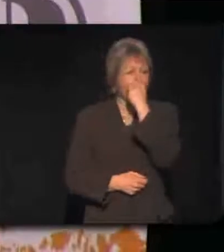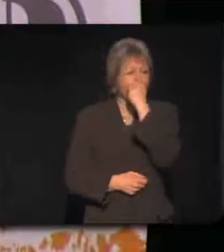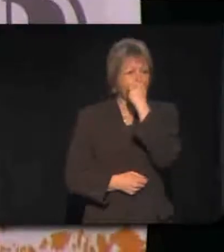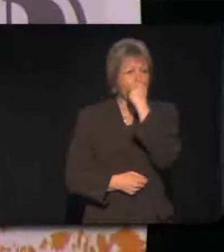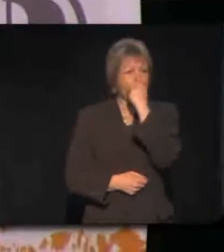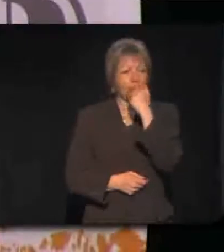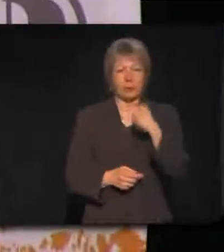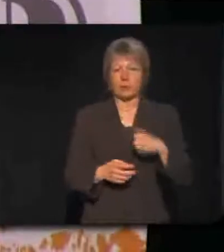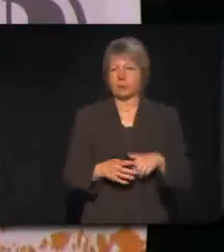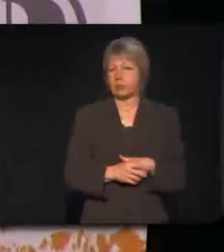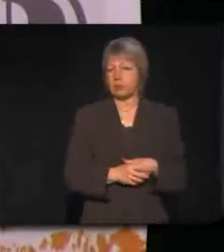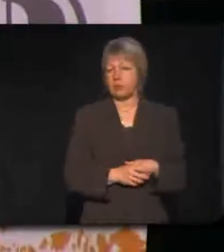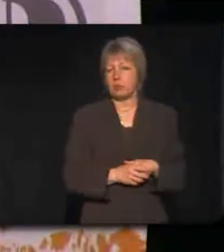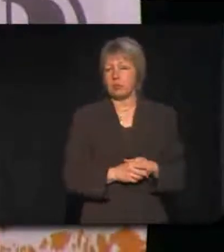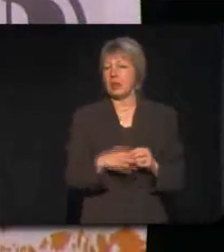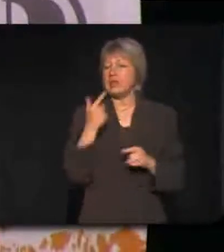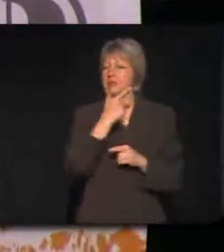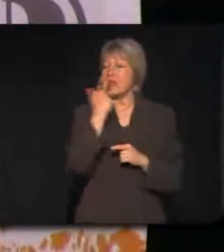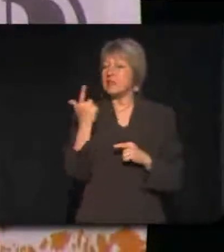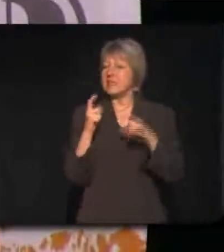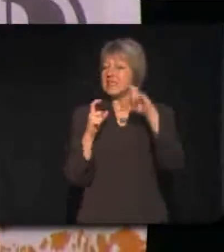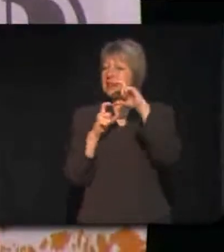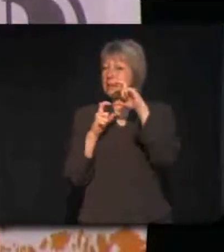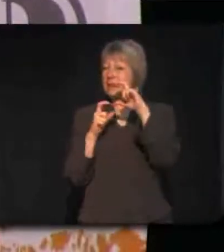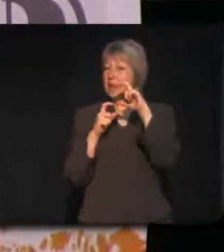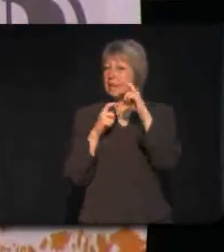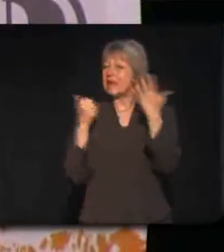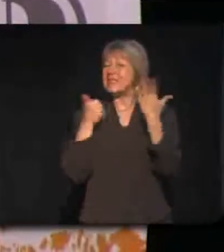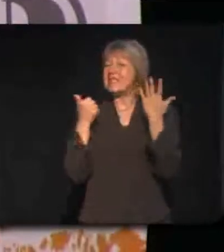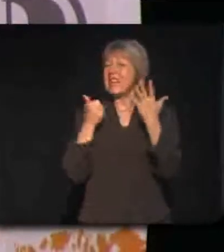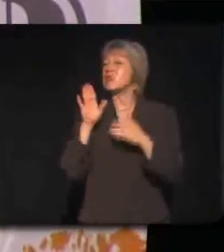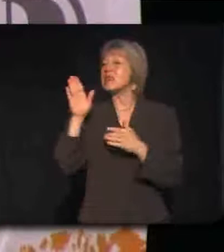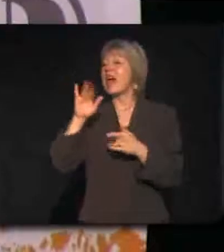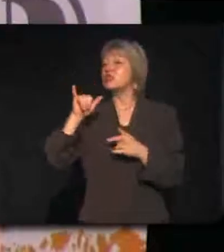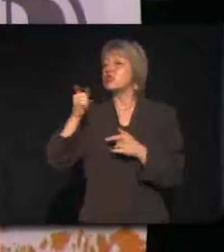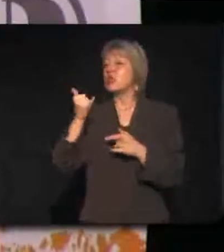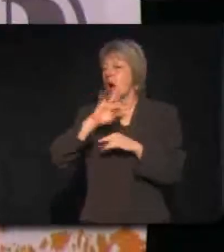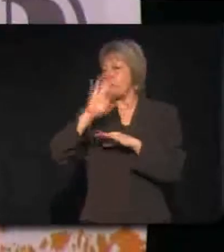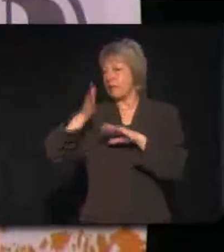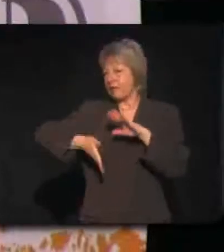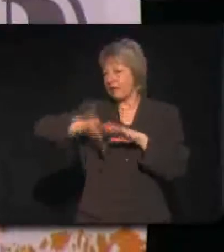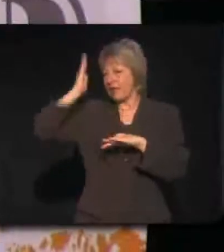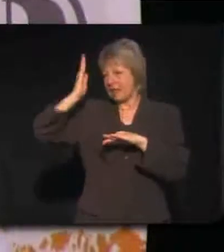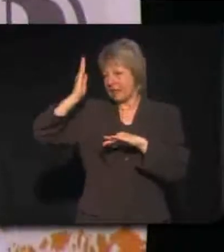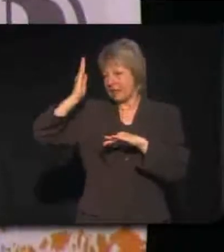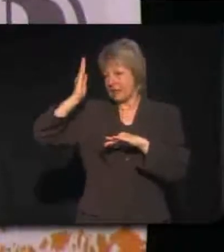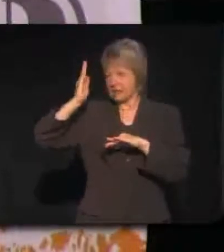am 22 september um 18 Uhr ist ihr Job beendet Herr Nebel